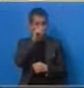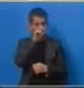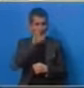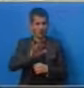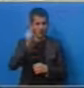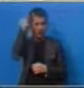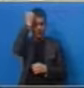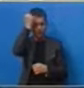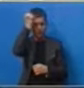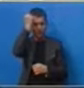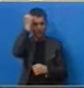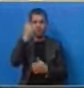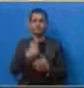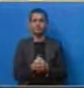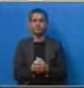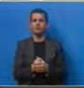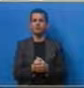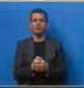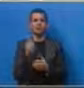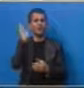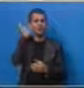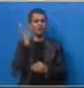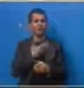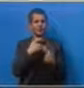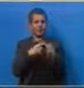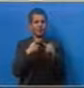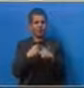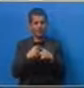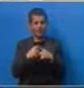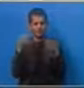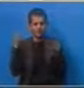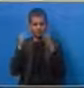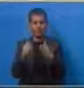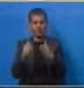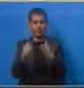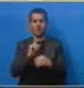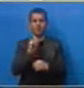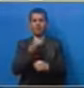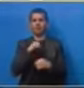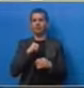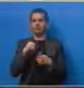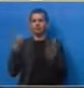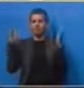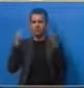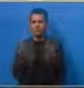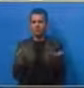e Kosovës, në Ministrinë e FSK-s respektivisht në Forcën e Sigurisë Kosovës, por jo vetëm.